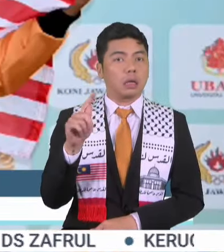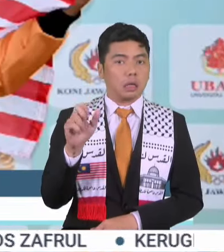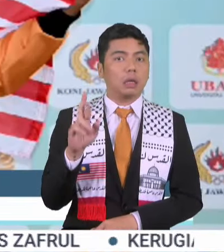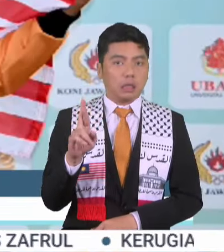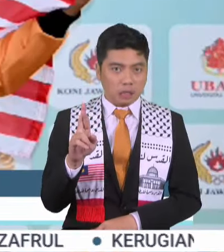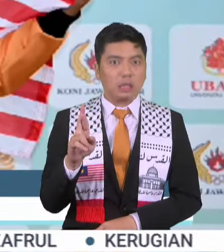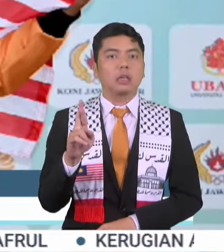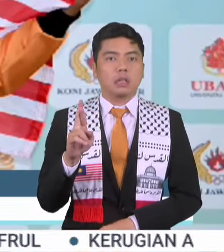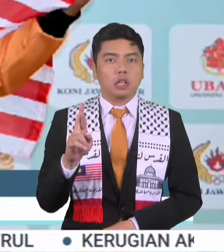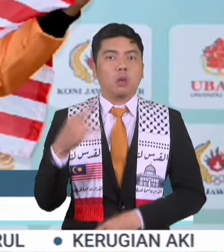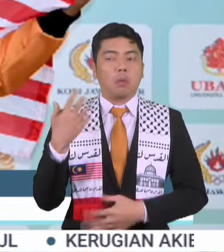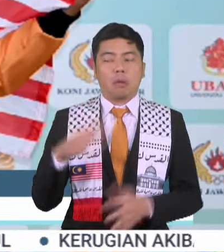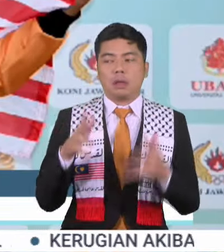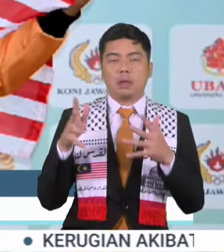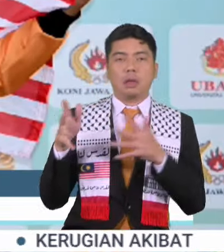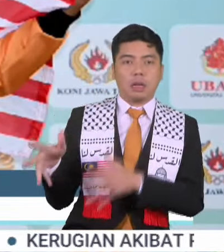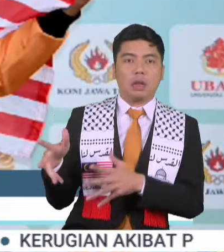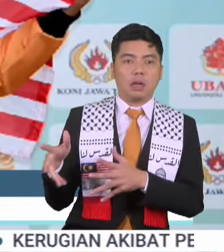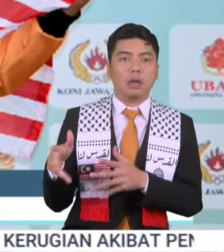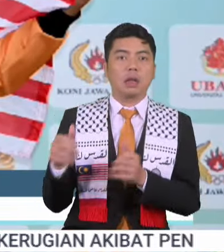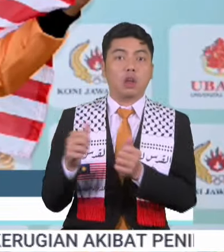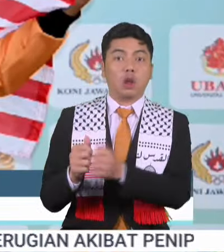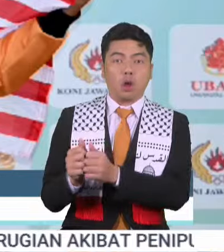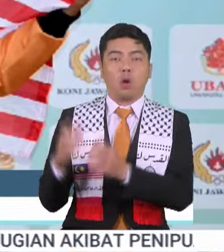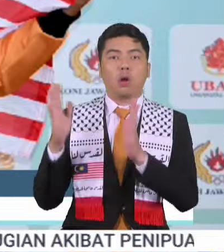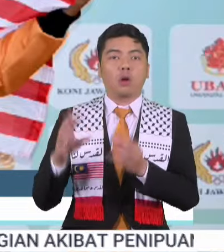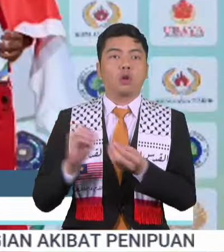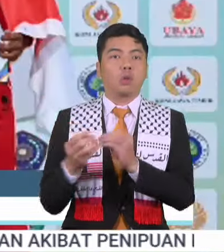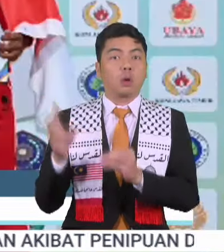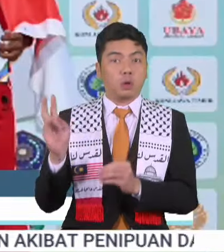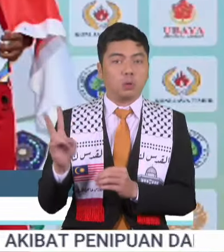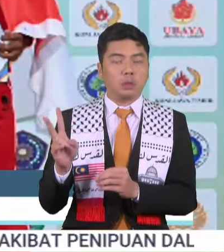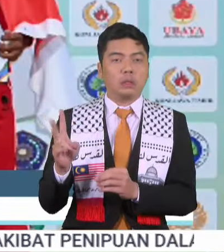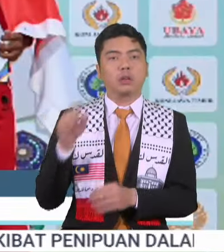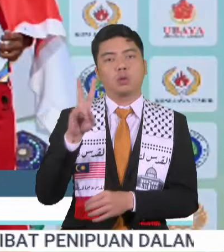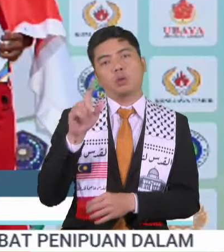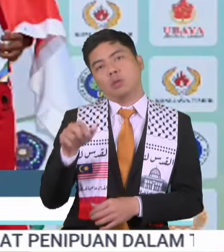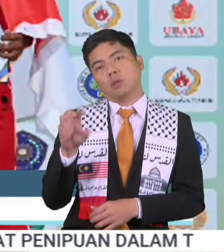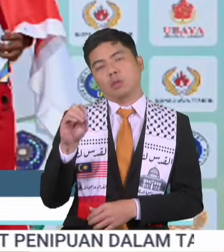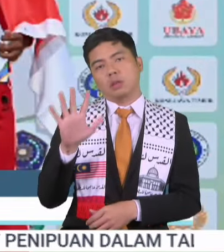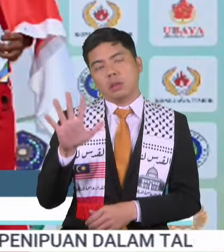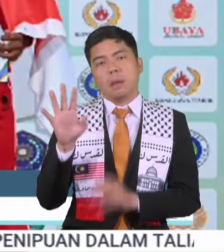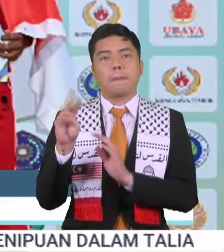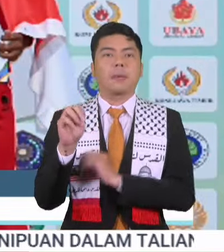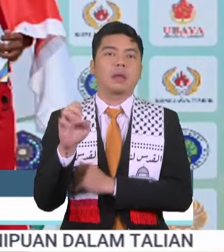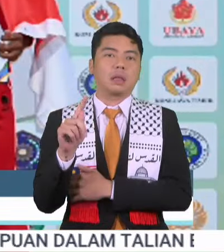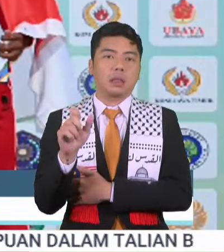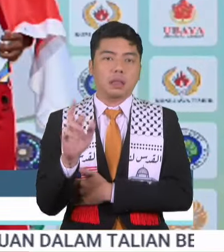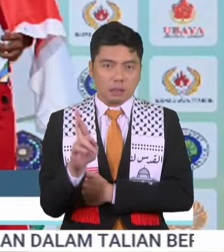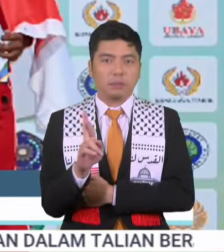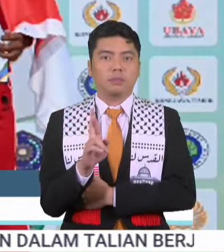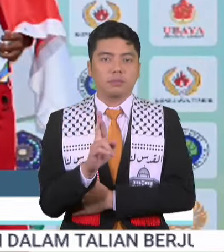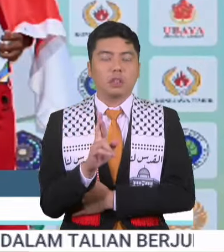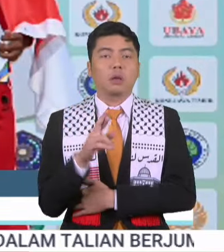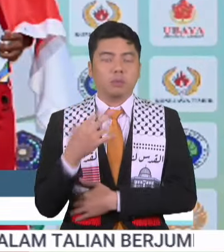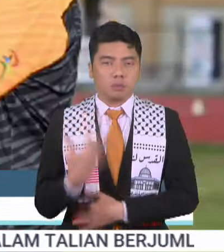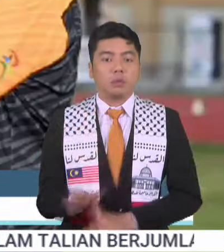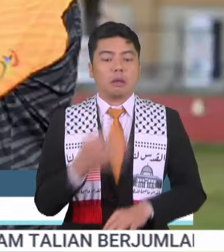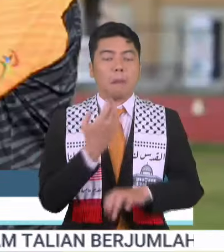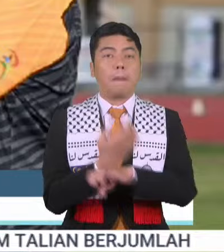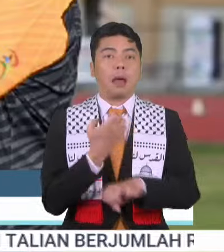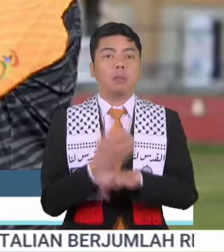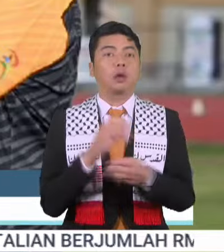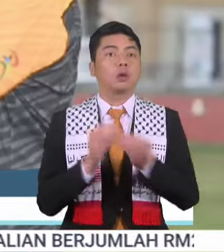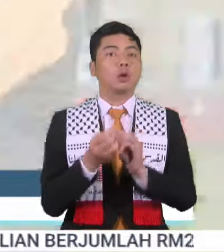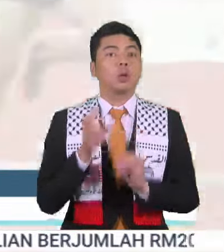meter, meninggalkan rakan sepasukannya Farouk Felix Jurus di tempat kedua dengan mencatat 2.05 meter. Kilauan